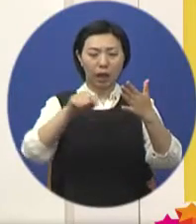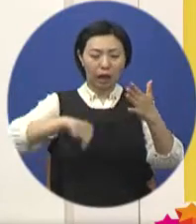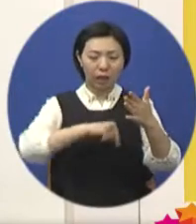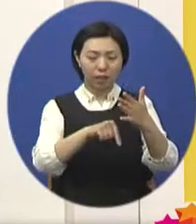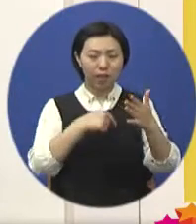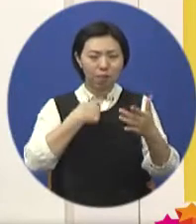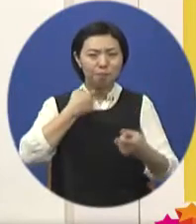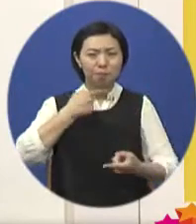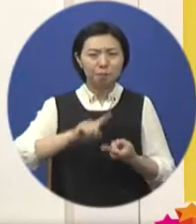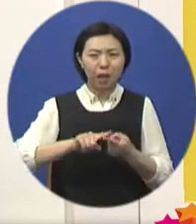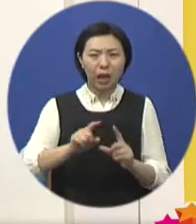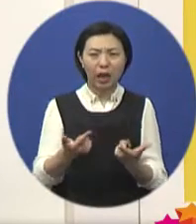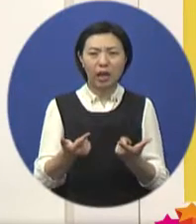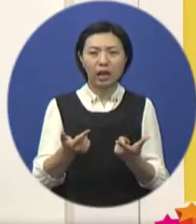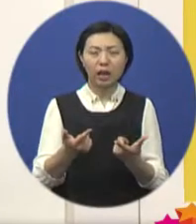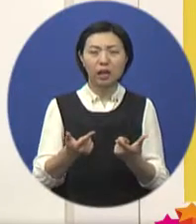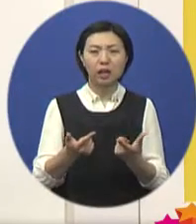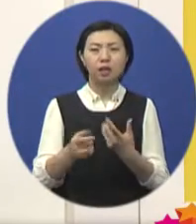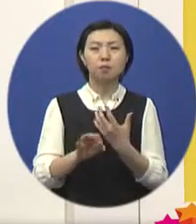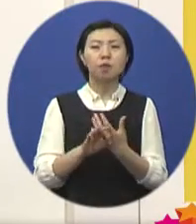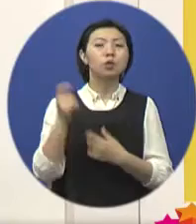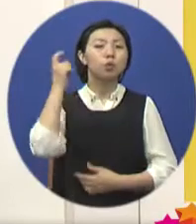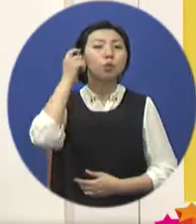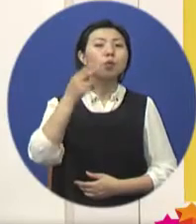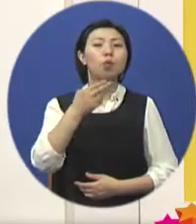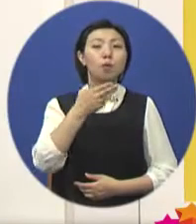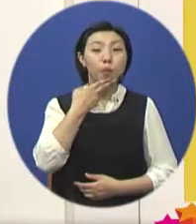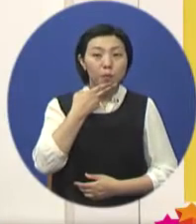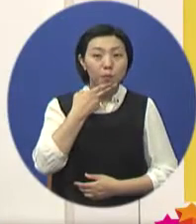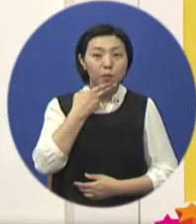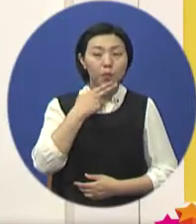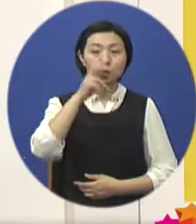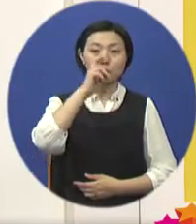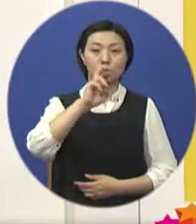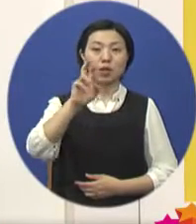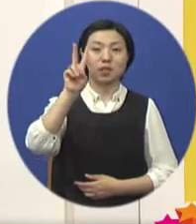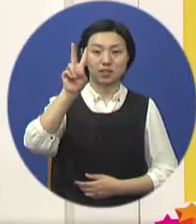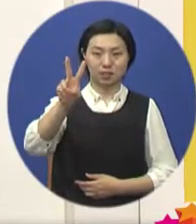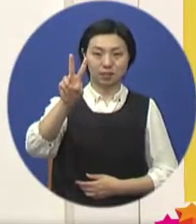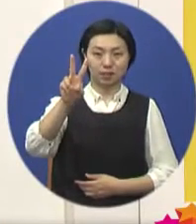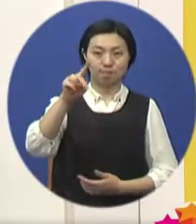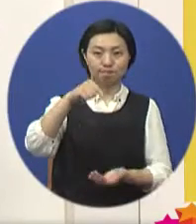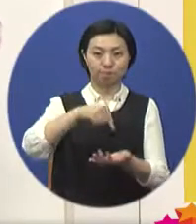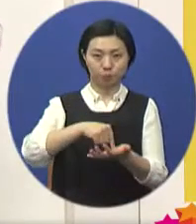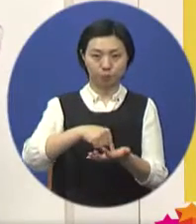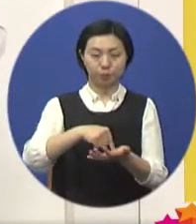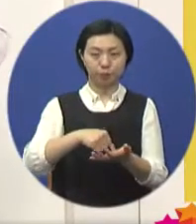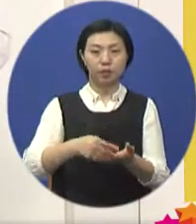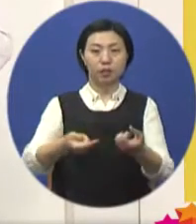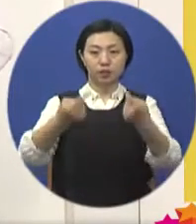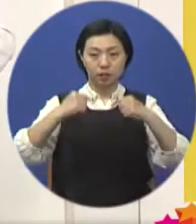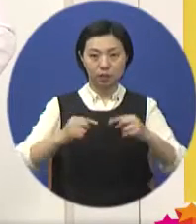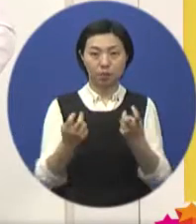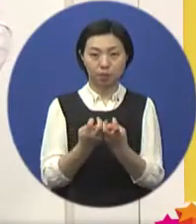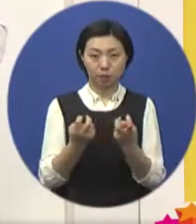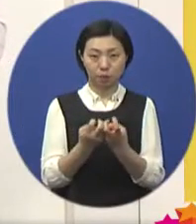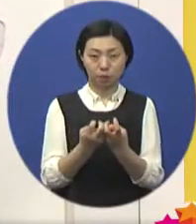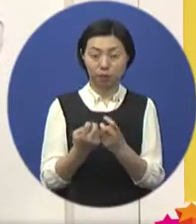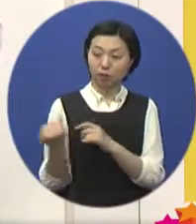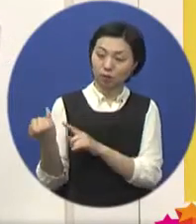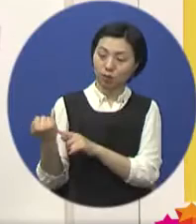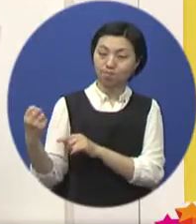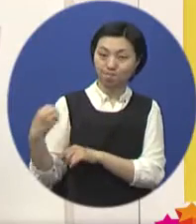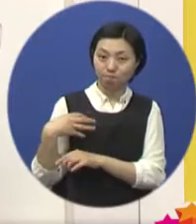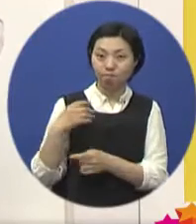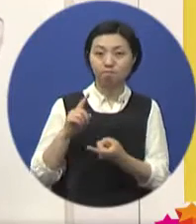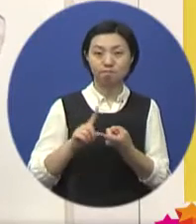노래가 네. 지정곡 중 없을 경우에 무반주 참여 네. 2번으로 선택하면 됩니다. 네. 참여 방법은 네. 유정 씨 말대로